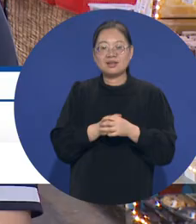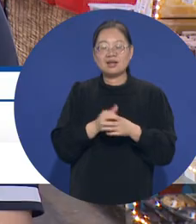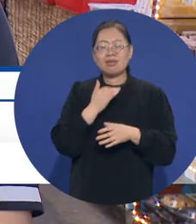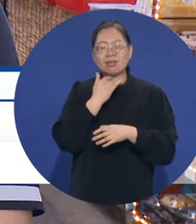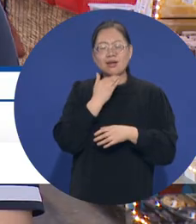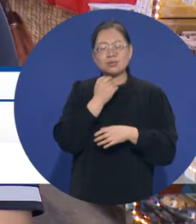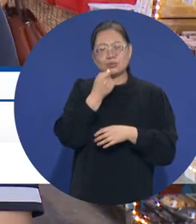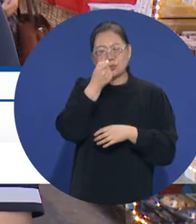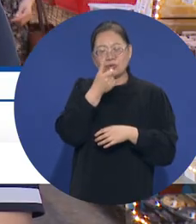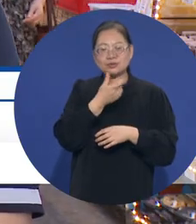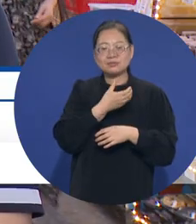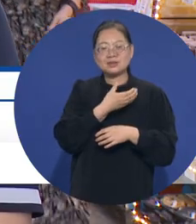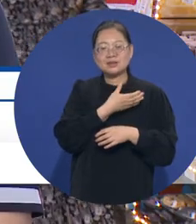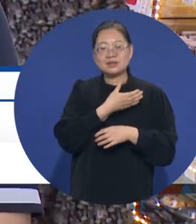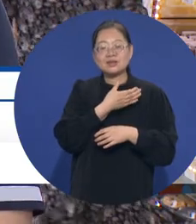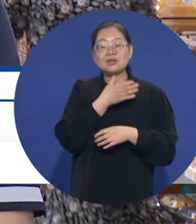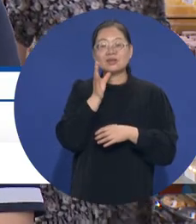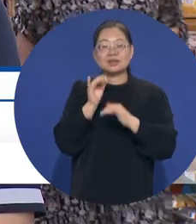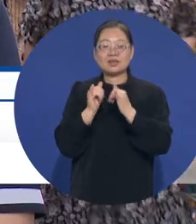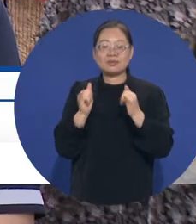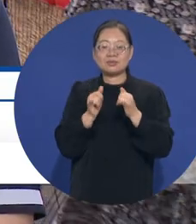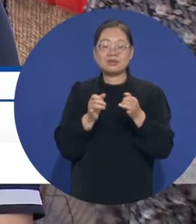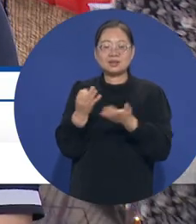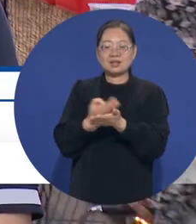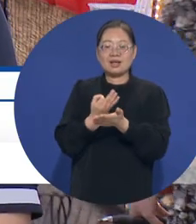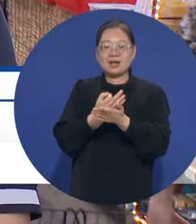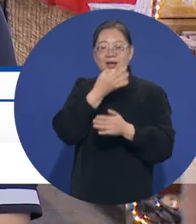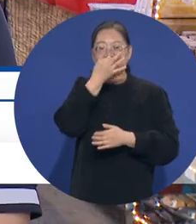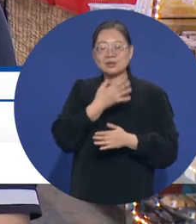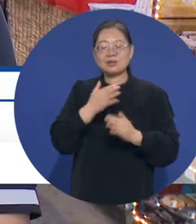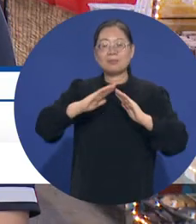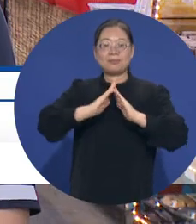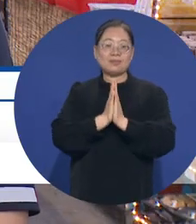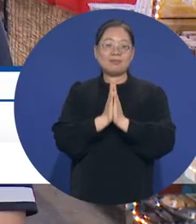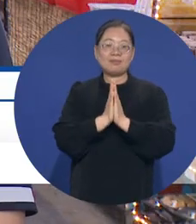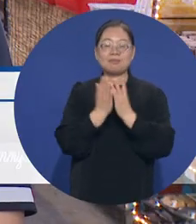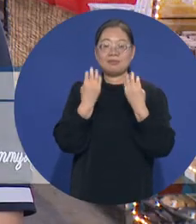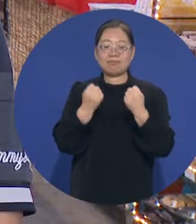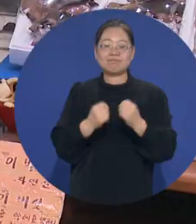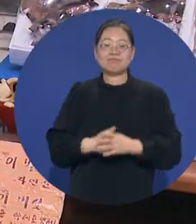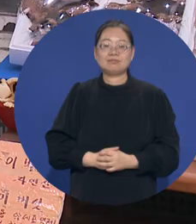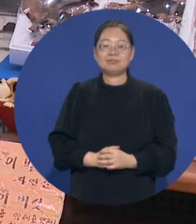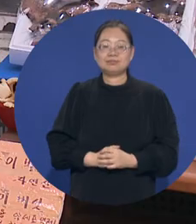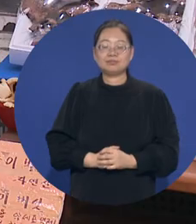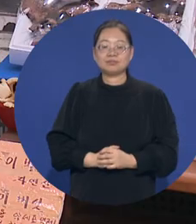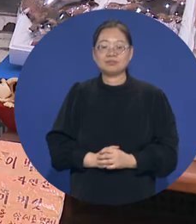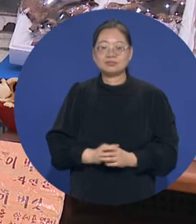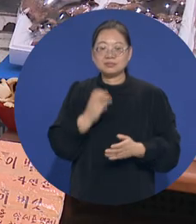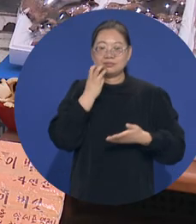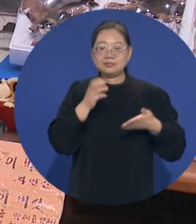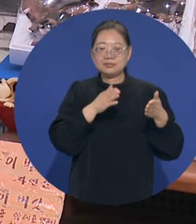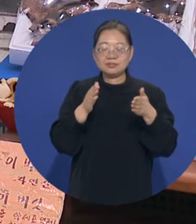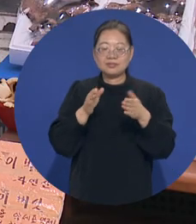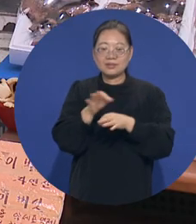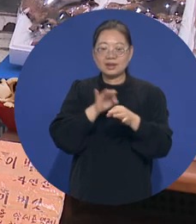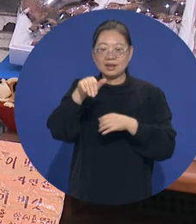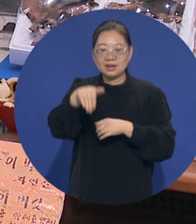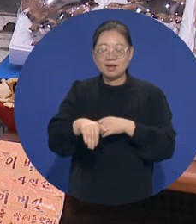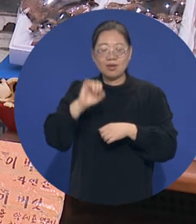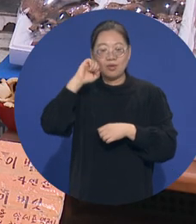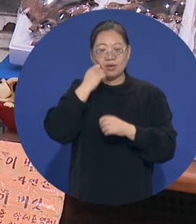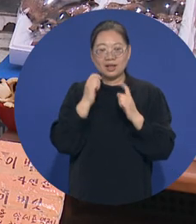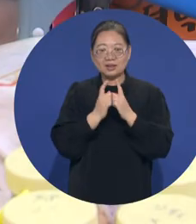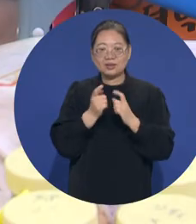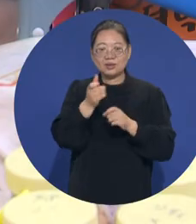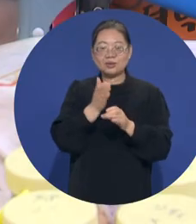연세들이 있으신 분들은 장사하기에 힘들어서 폐점을 할수 있는 경우가 더 많이 나올 것 같아요. 경기도가 경기 침체로 어려움을